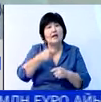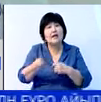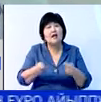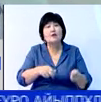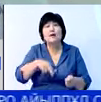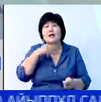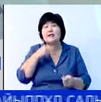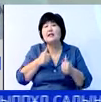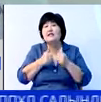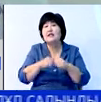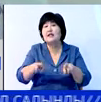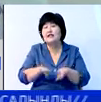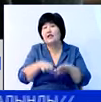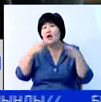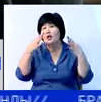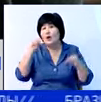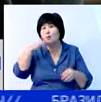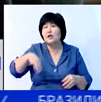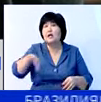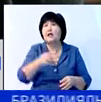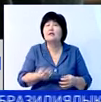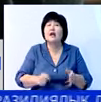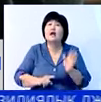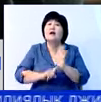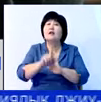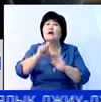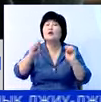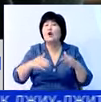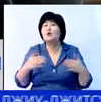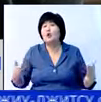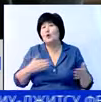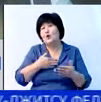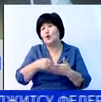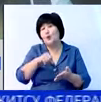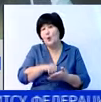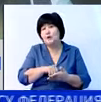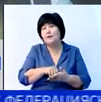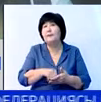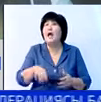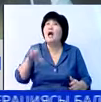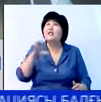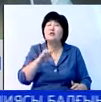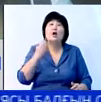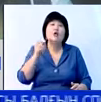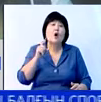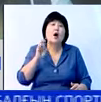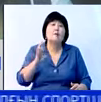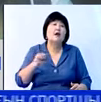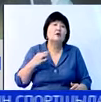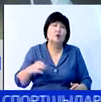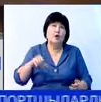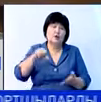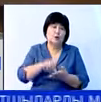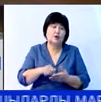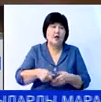сенімді серігі ретінде тәуелсіз елімізді аяғынан тік тұрғызуға зор үлес қосты. Сейілбек Шоқаманұлының тұлғалық